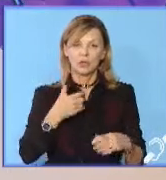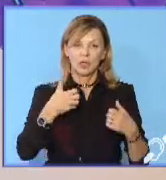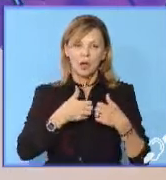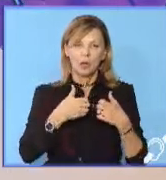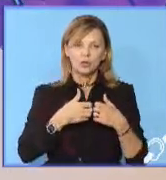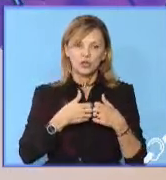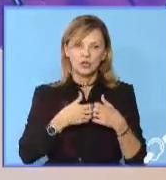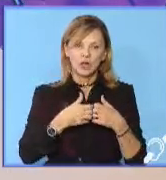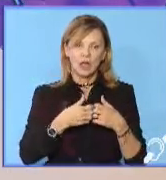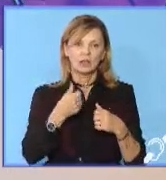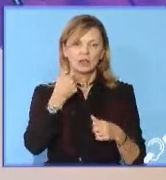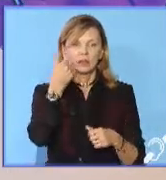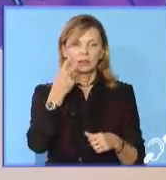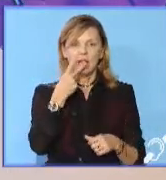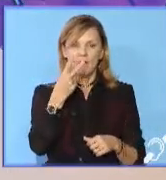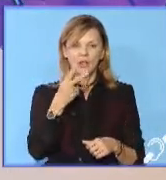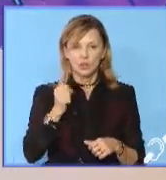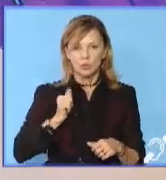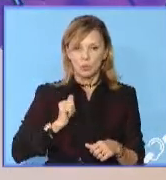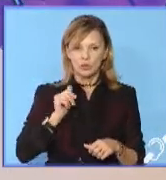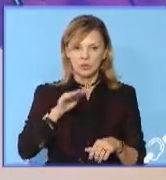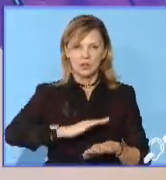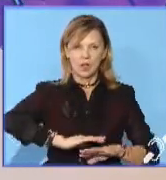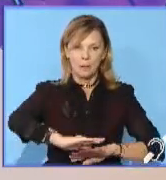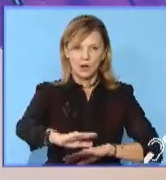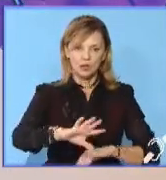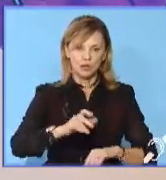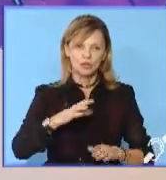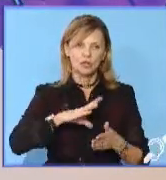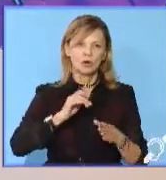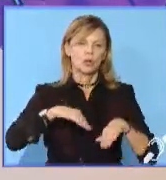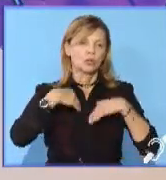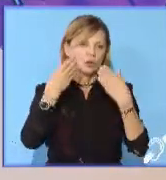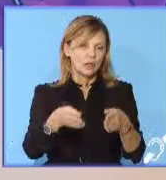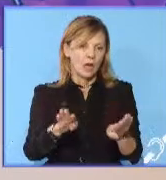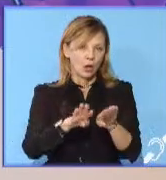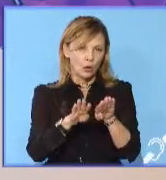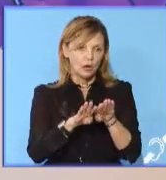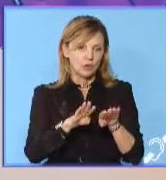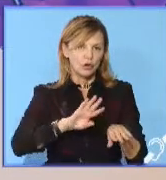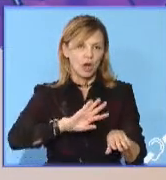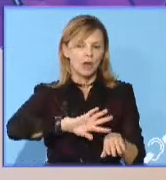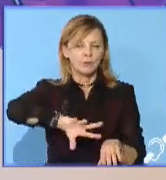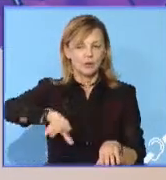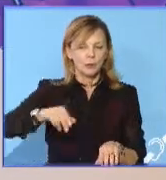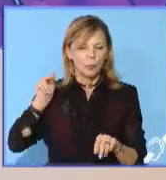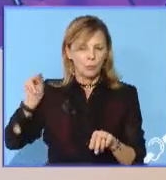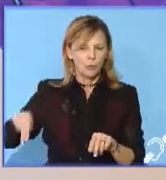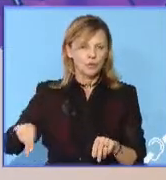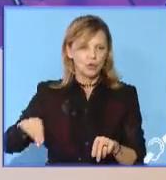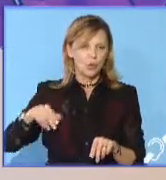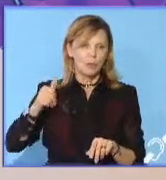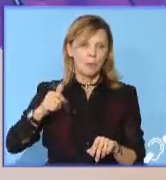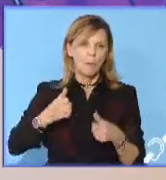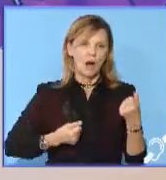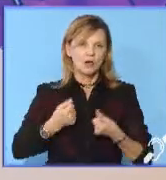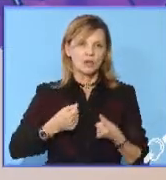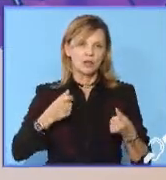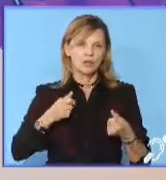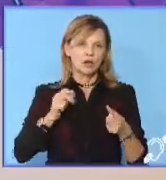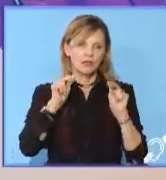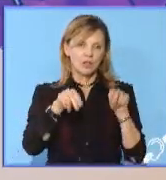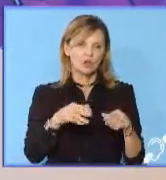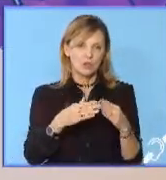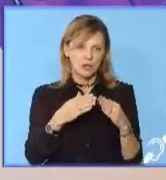Polițistul intervenea la un accident rutier când a găsit borseta pe jos și, în loc să o predea colegilor, ar fi pus-o în mașină și de aici ar fi dus-o